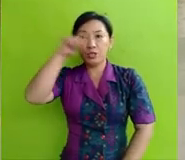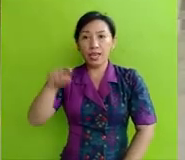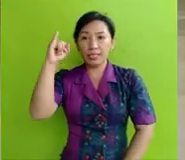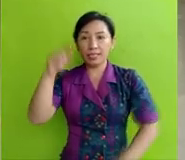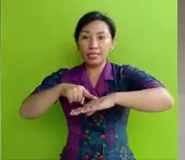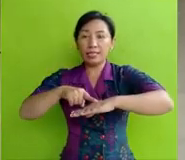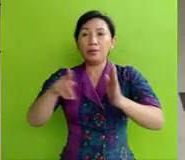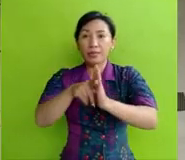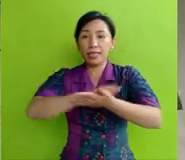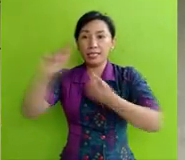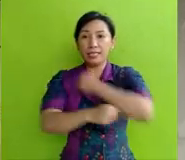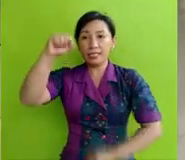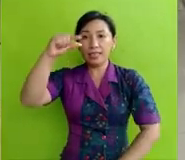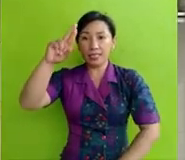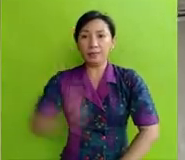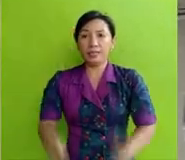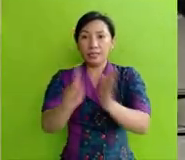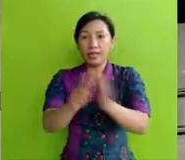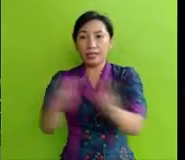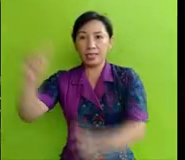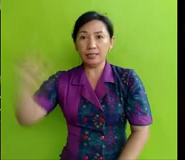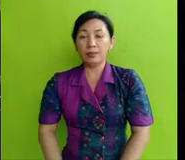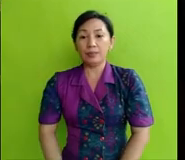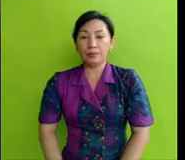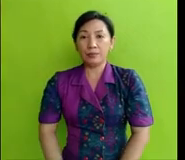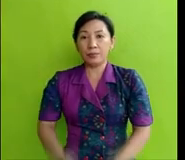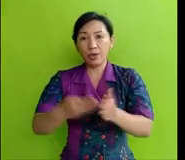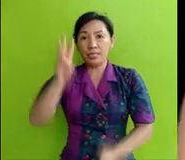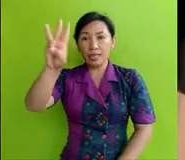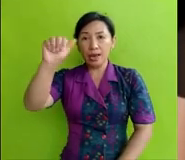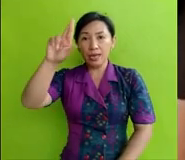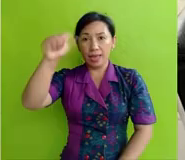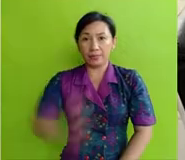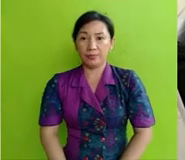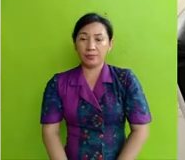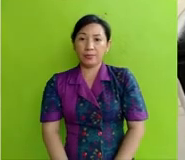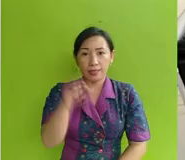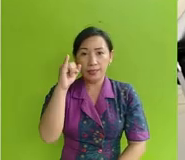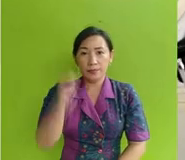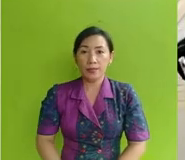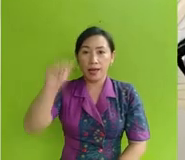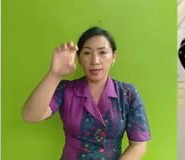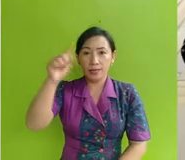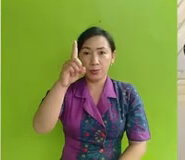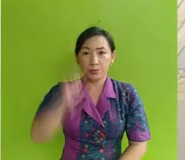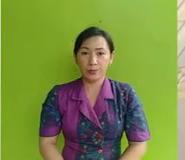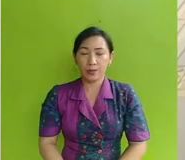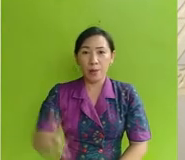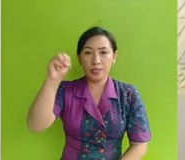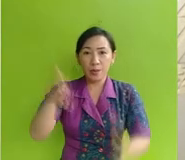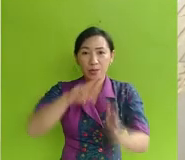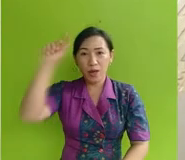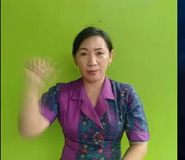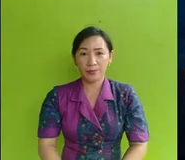Pembangunan zona integritas di Pengadilan Negeri Singaraja Kelas 1B dilaksanakan melalui 6 area,